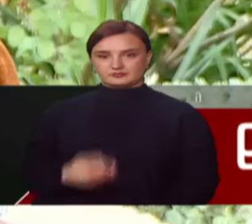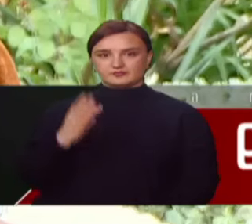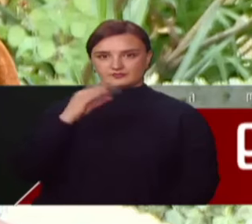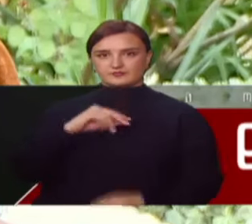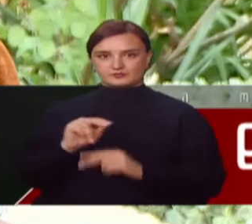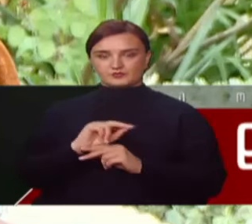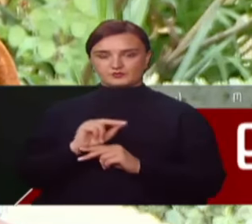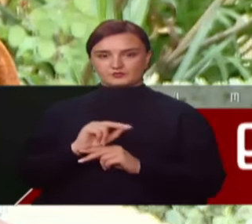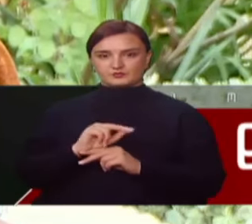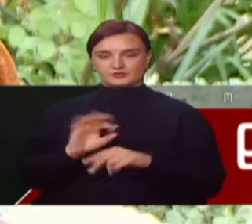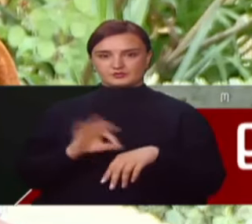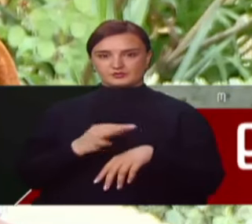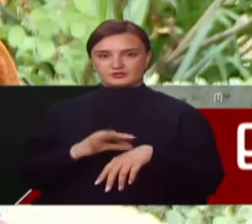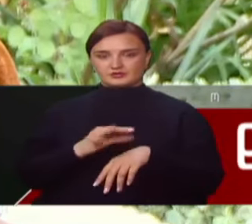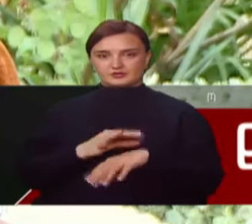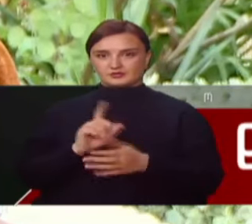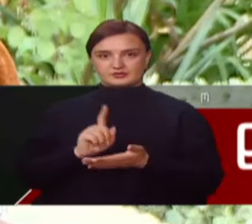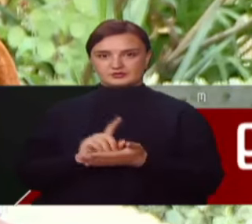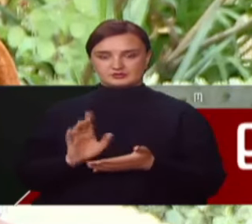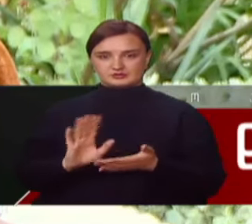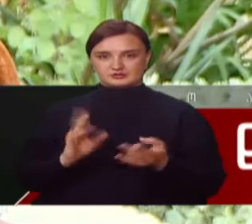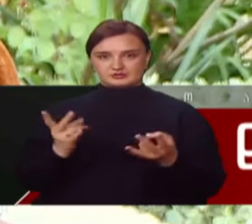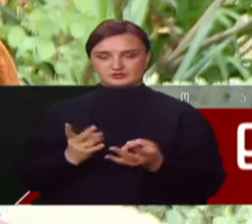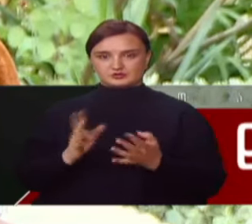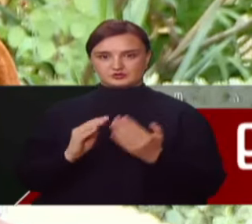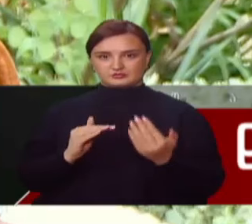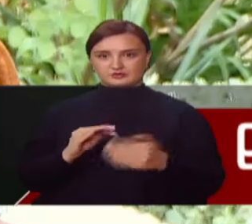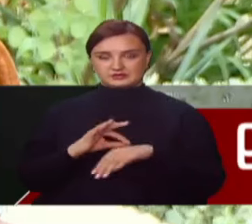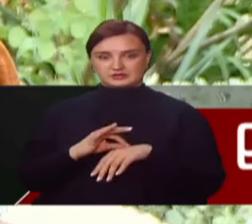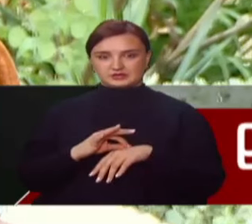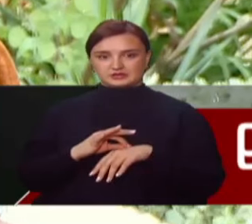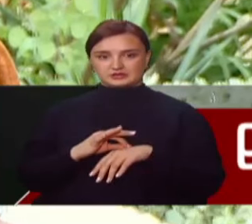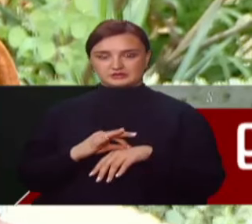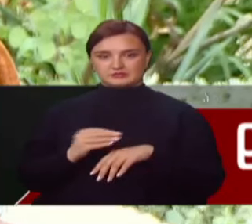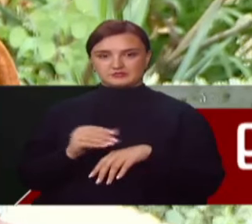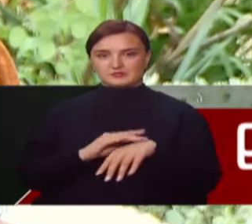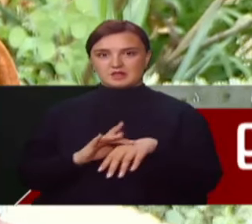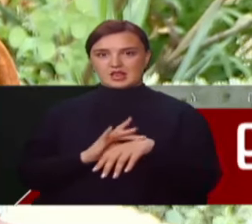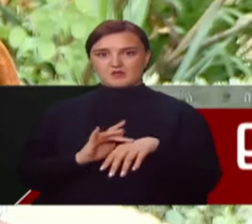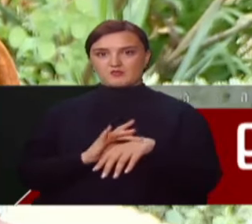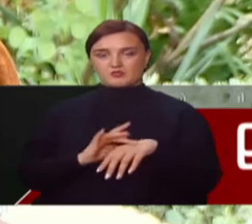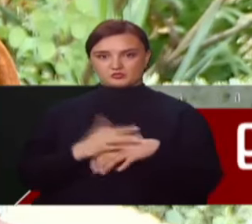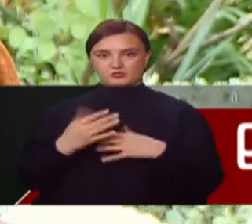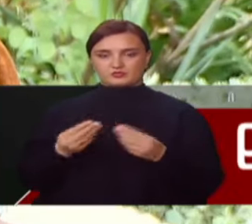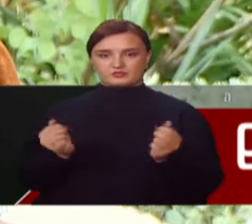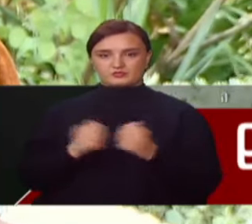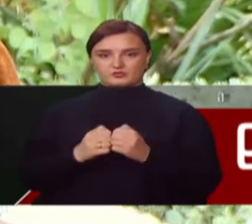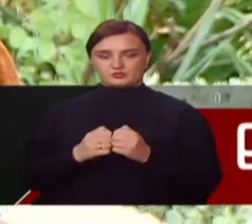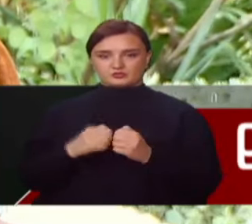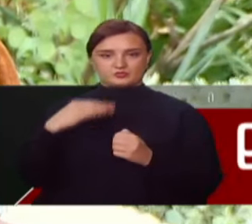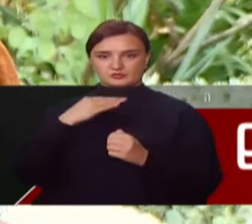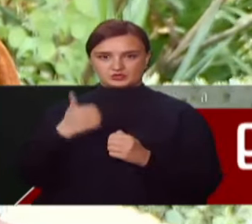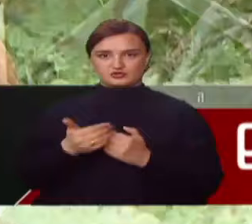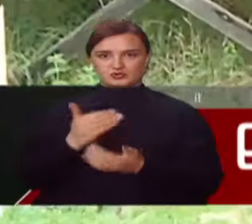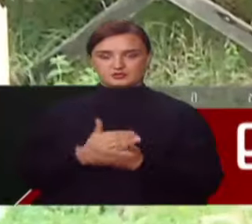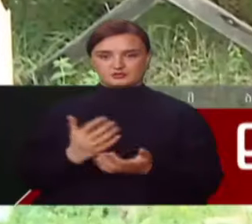და გაკერვა არ იყო საჭირო მისი კანის. მალამოებით უკვე შეუხორცდა და კარგი შედეგი